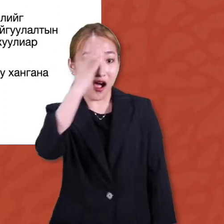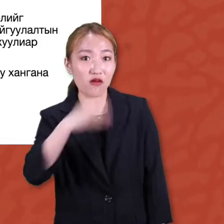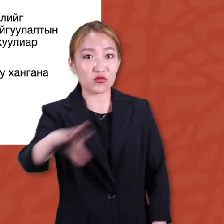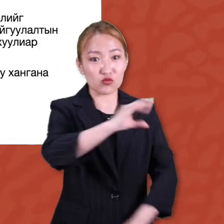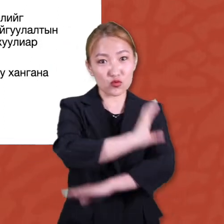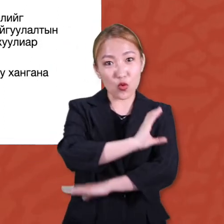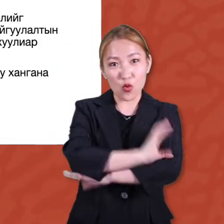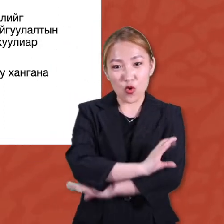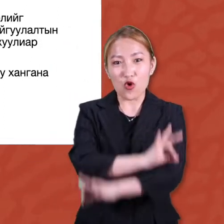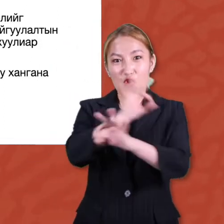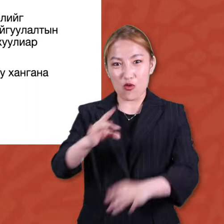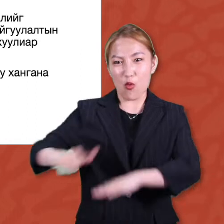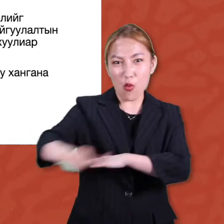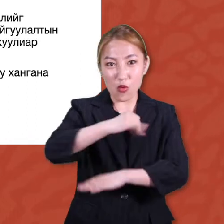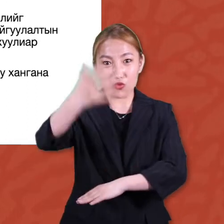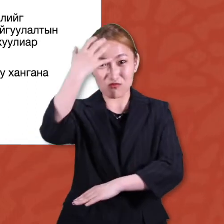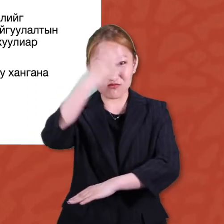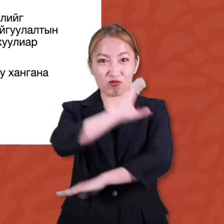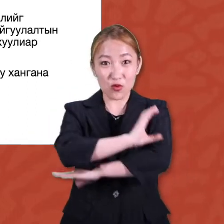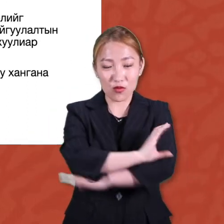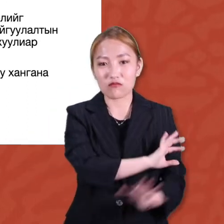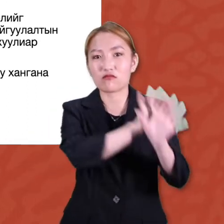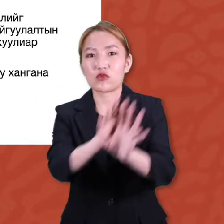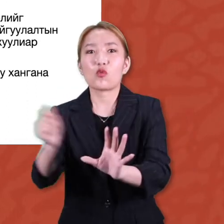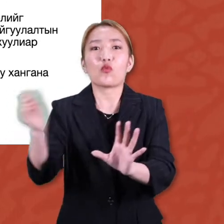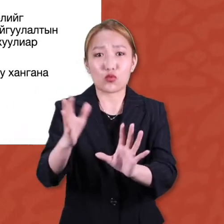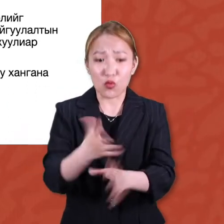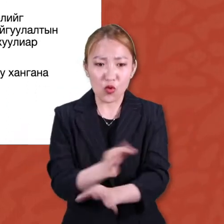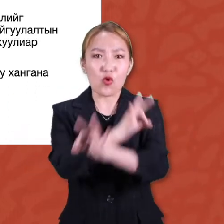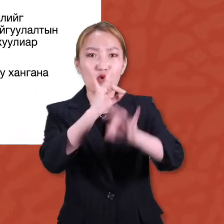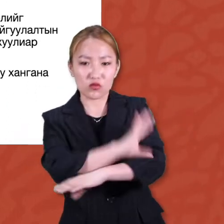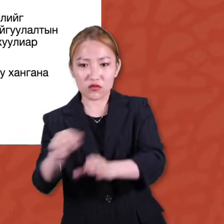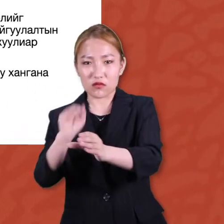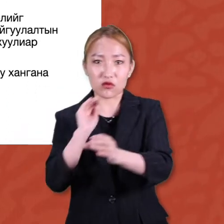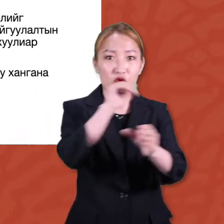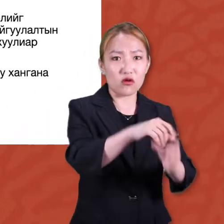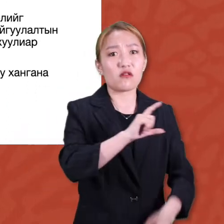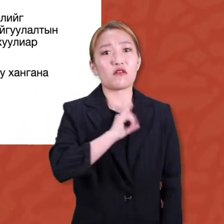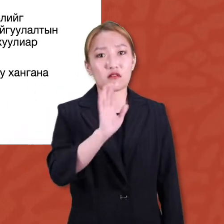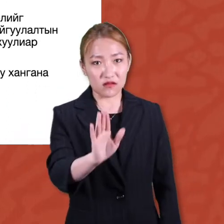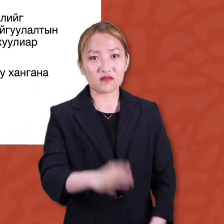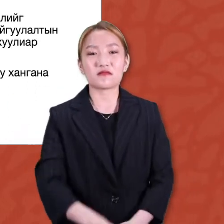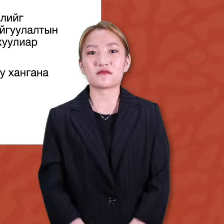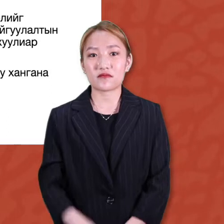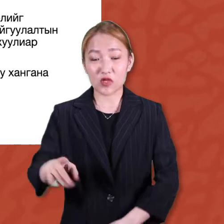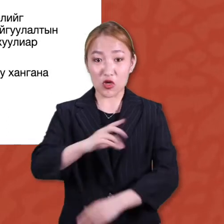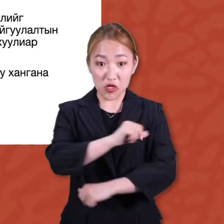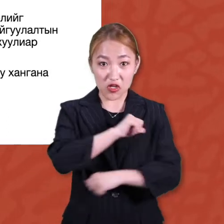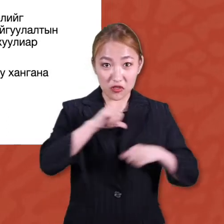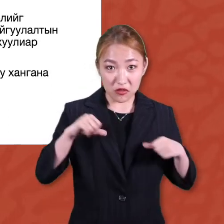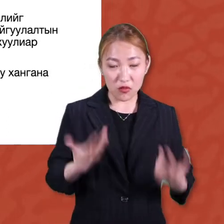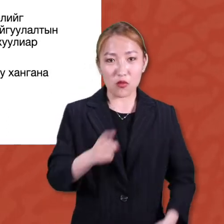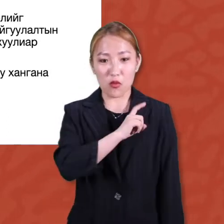сургуулиас бусад сургуульд сонгон суралцуулах эрхтэй. Иргэд байгууллагууд сургууль байгуулах